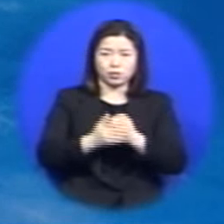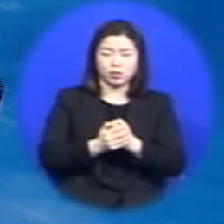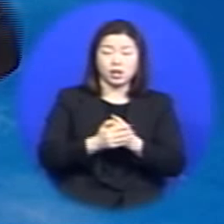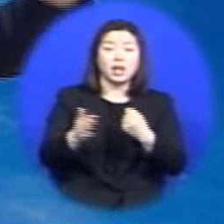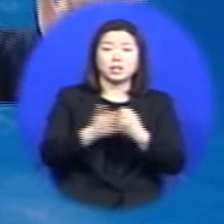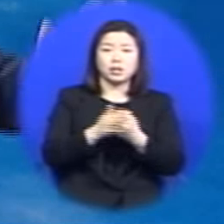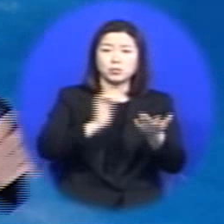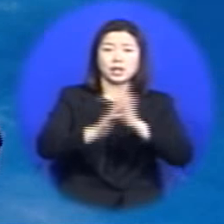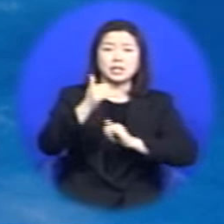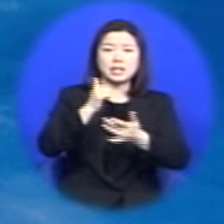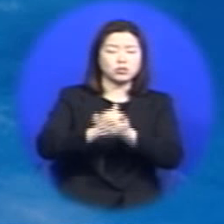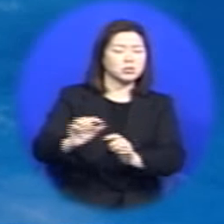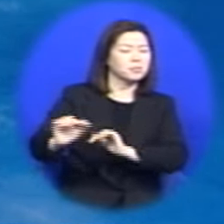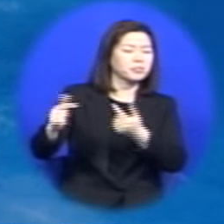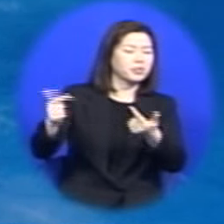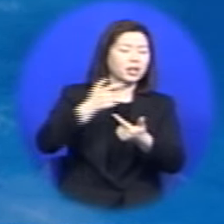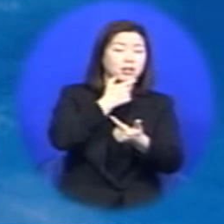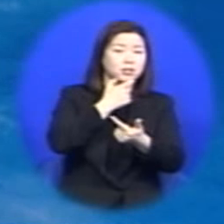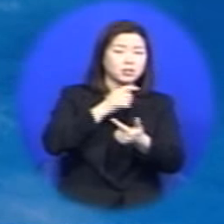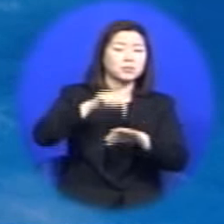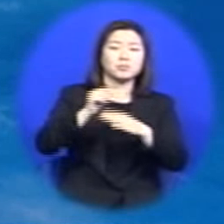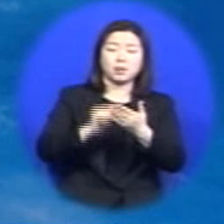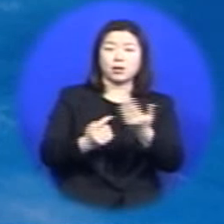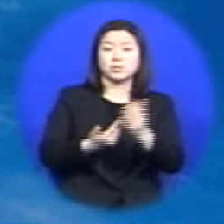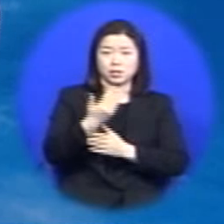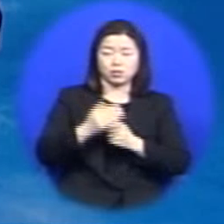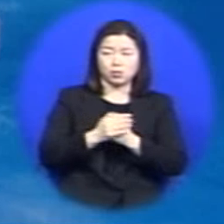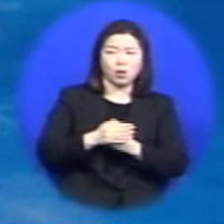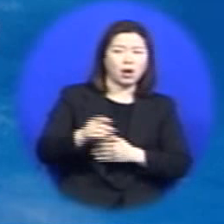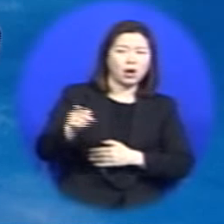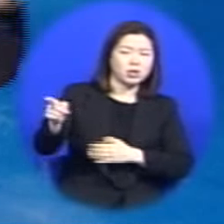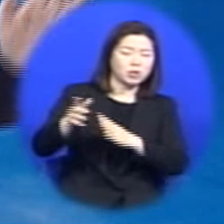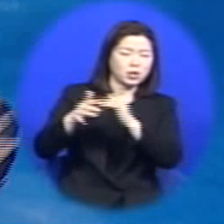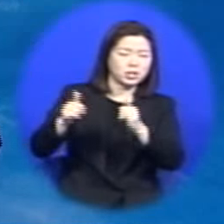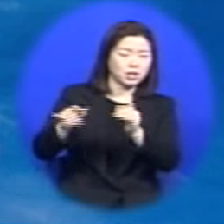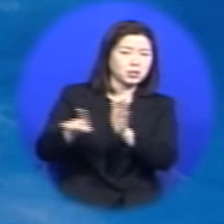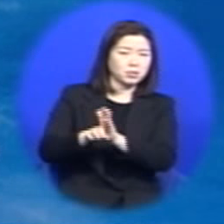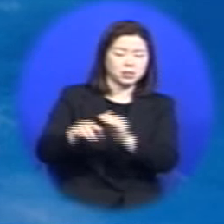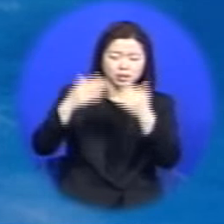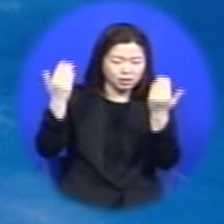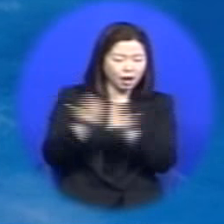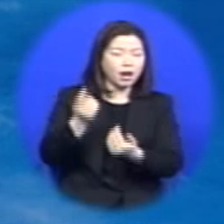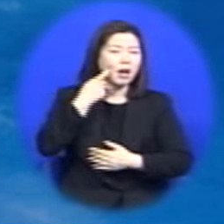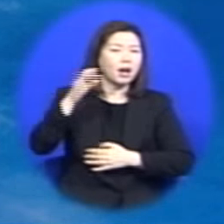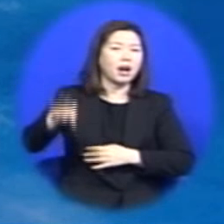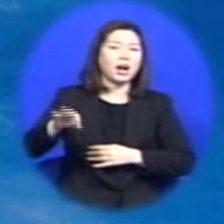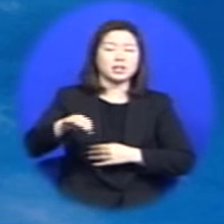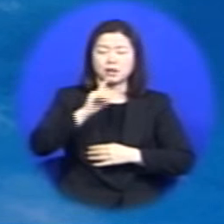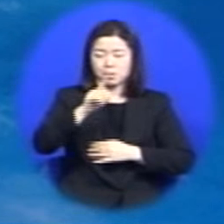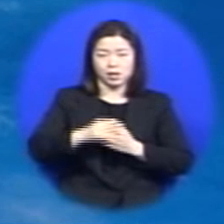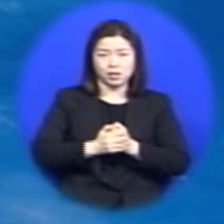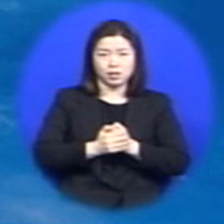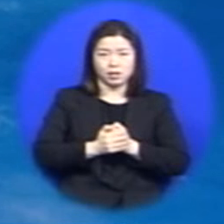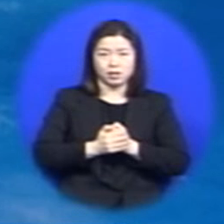그래서 예수님도 부인했어요. 저 사람들이 믿는 예수님 그건 다 가짜야.